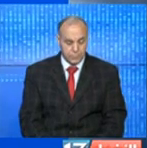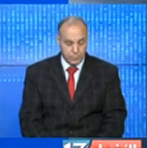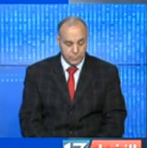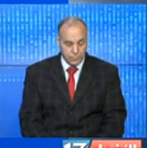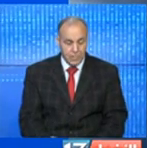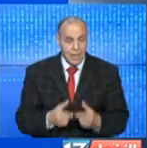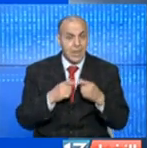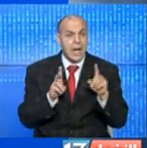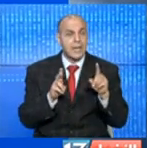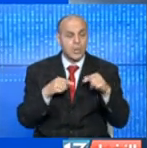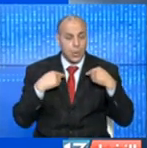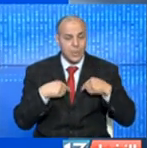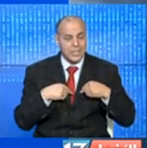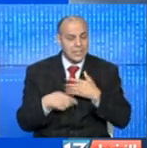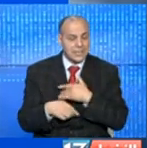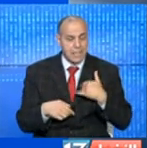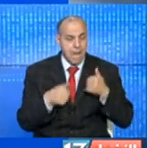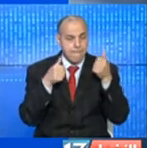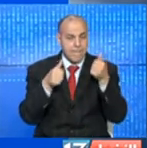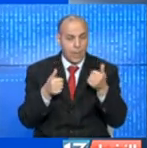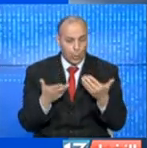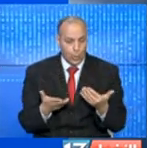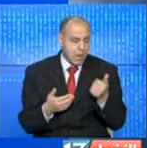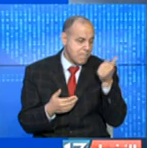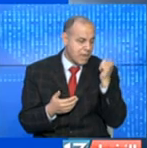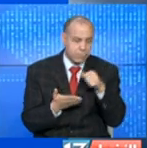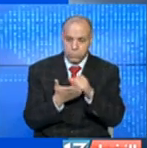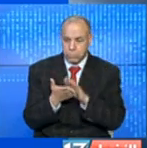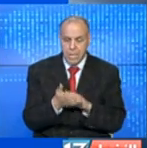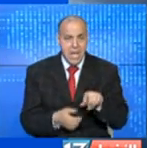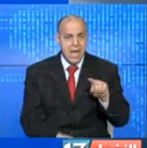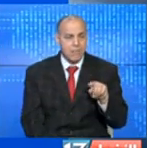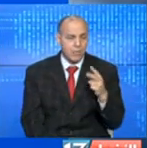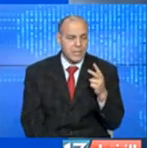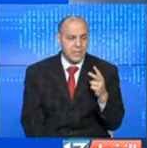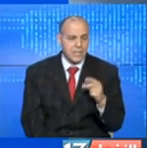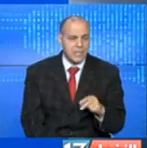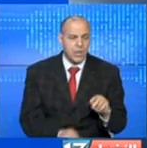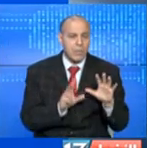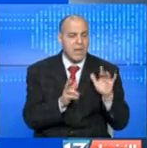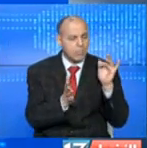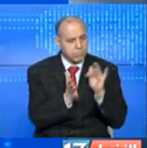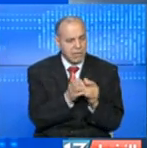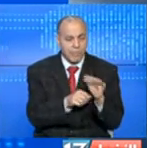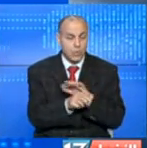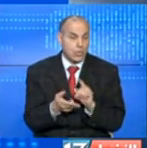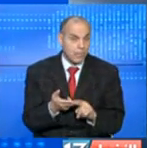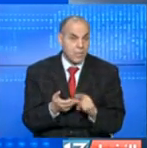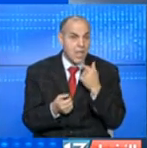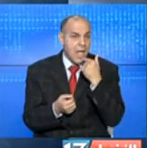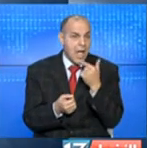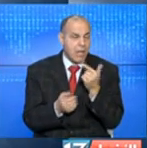اعلنت وزاره الصحه في بلاغ لها مساء امس تسجيل الف ومائتين وثمانين اصابات جديده بفيروس كورونا